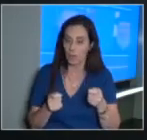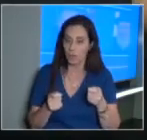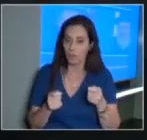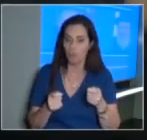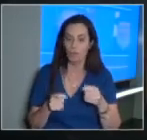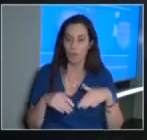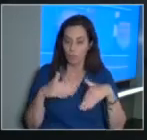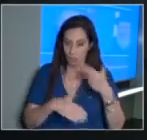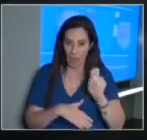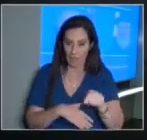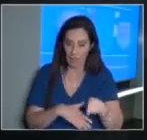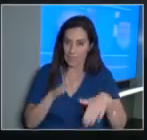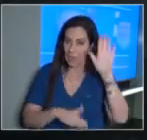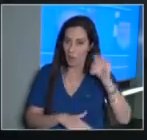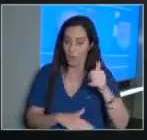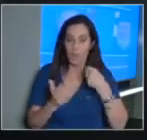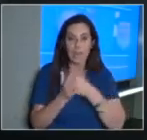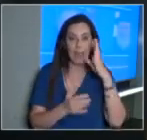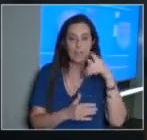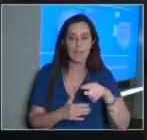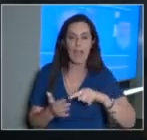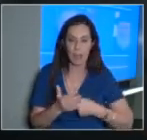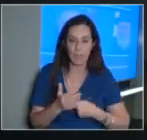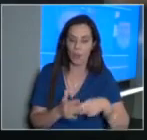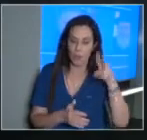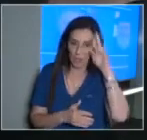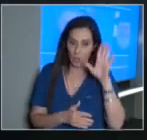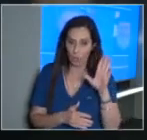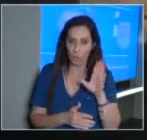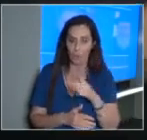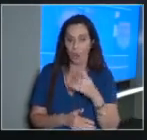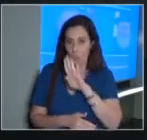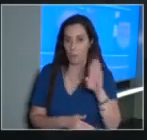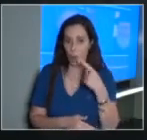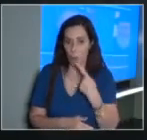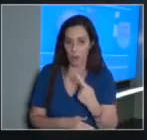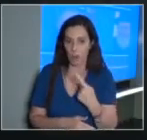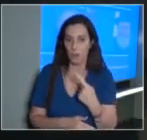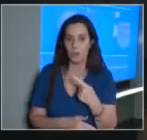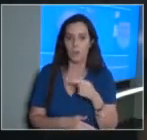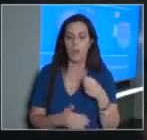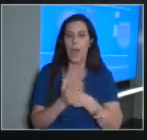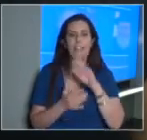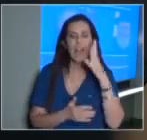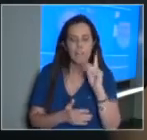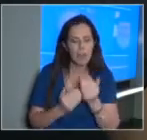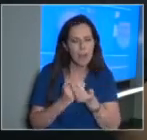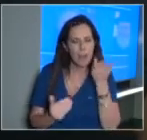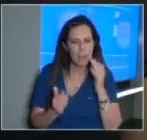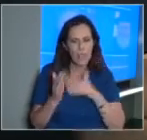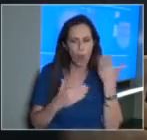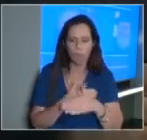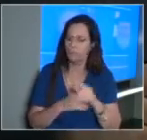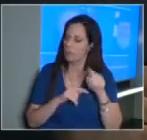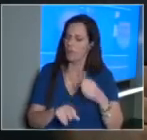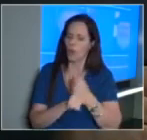טרומית ואחר כך לקריאה ראשונה, ועד יום רביעי זאת הכוונה לפחות של הליכוד בהצהרותיו של נתניהו מול שרי הליכוד, זה עד יום רביעי לפני הדדליין,